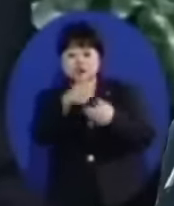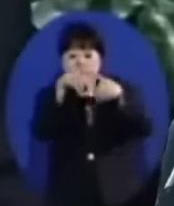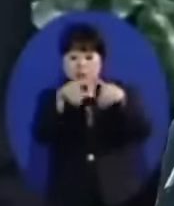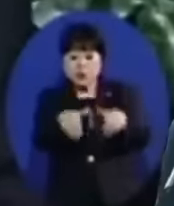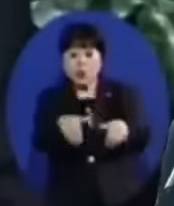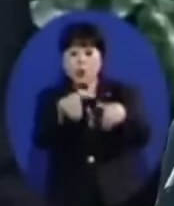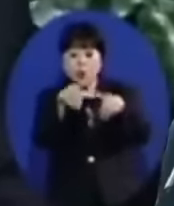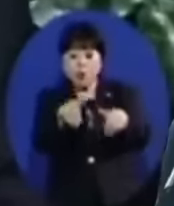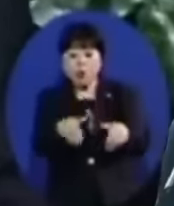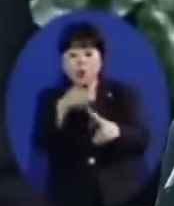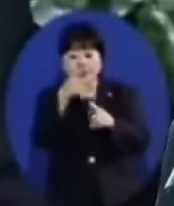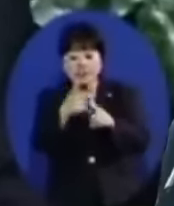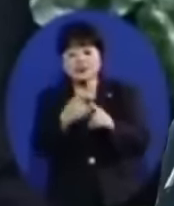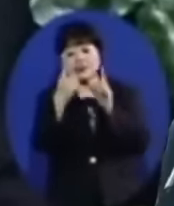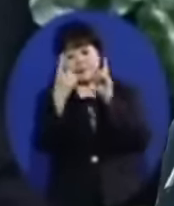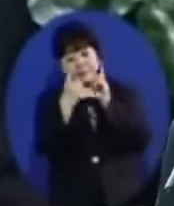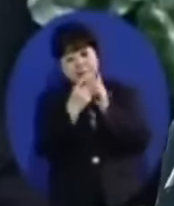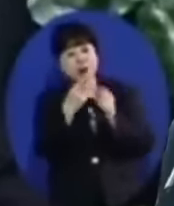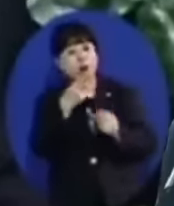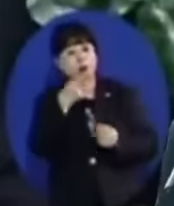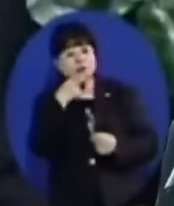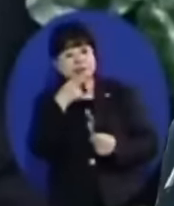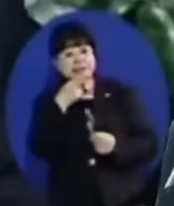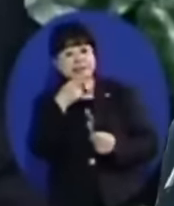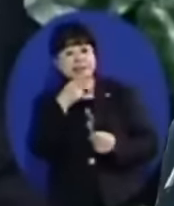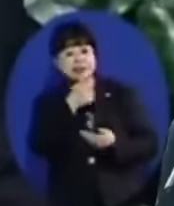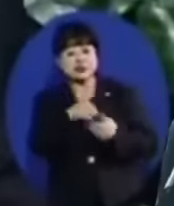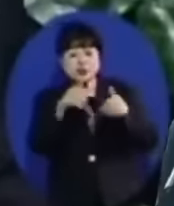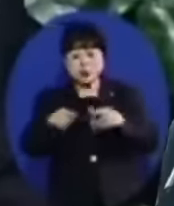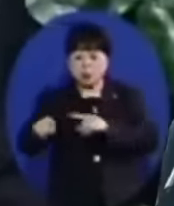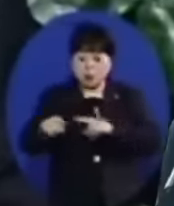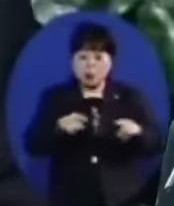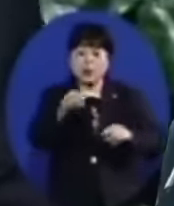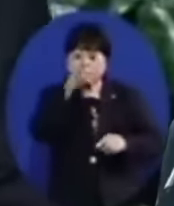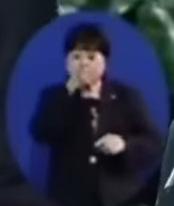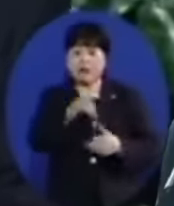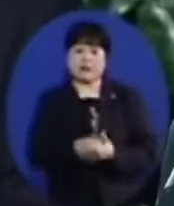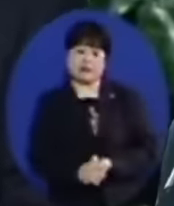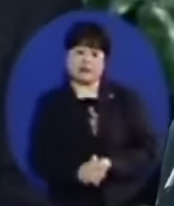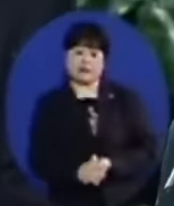종들이 예수님을 만나지 않고 주의 종이 되어 있습니다.